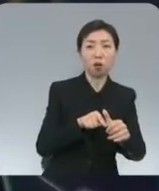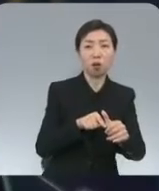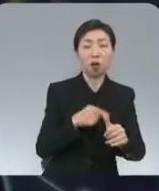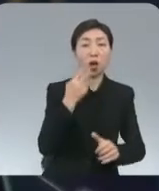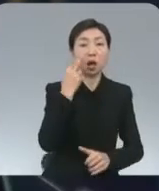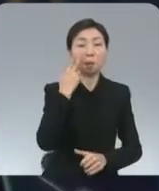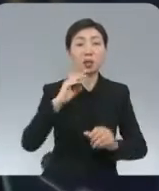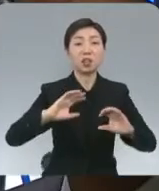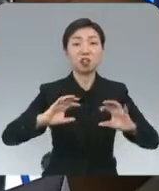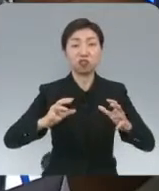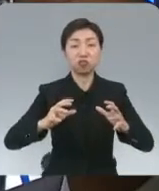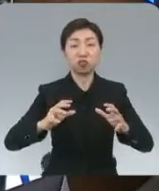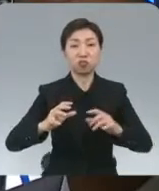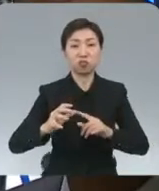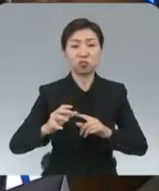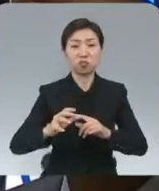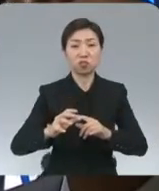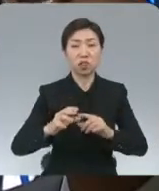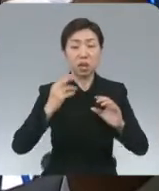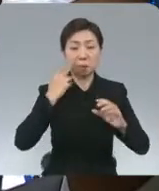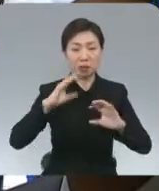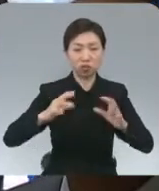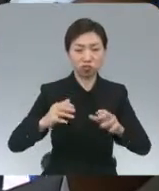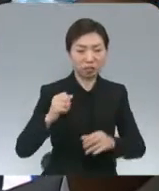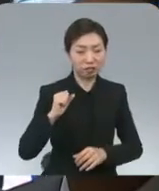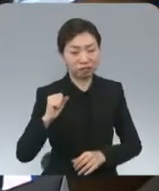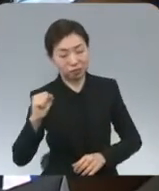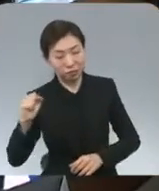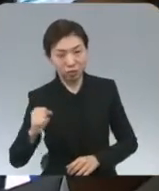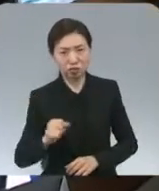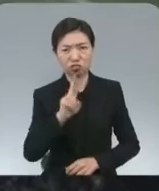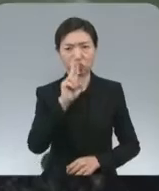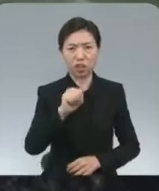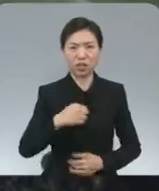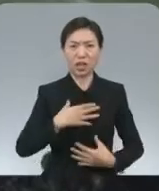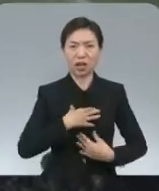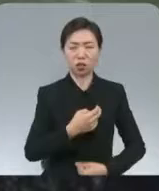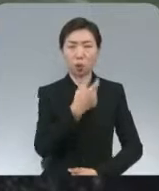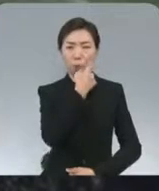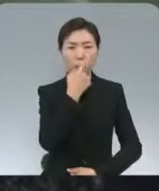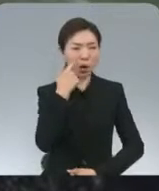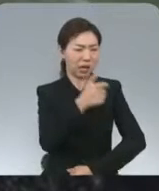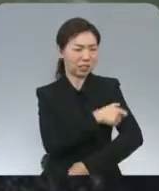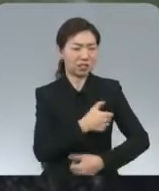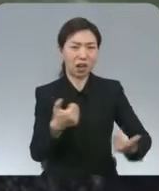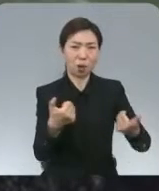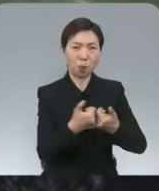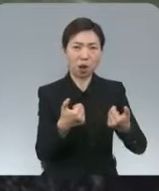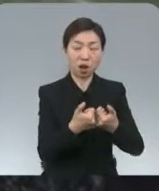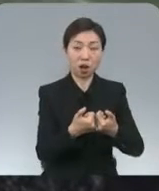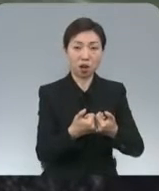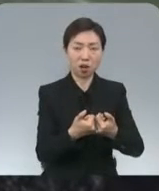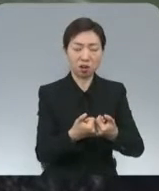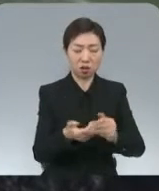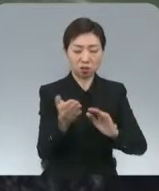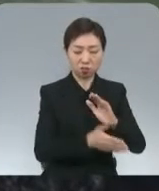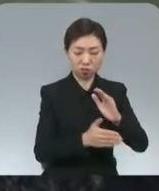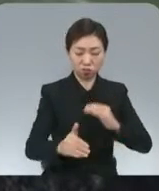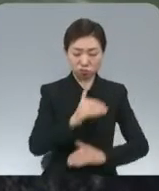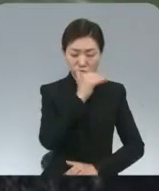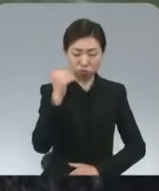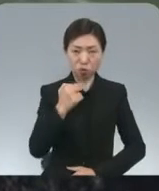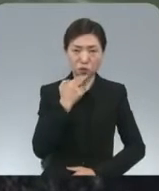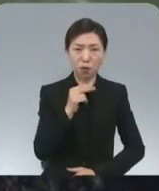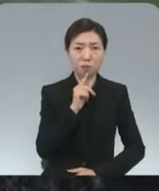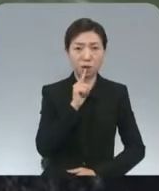一方的に作り上げた国連制裁を認めたこともなければ今後も認めることはないと語りました